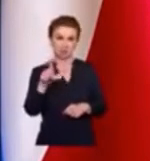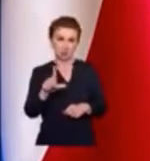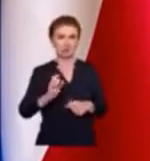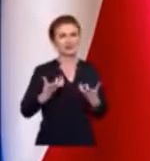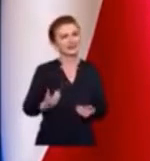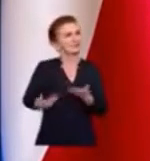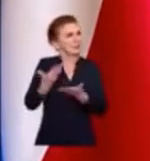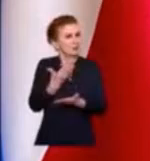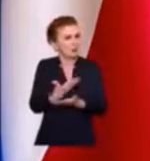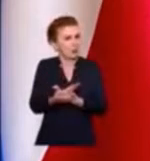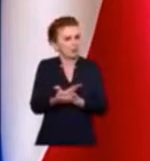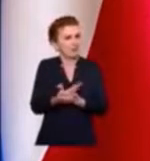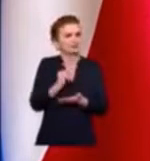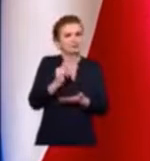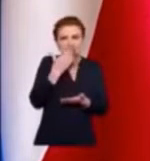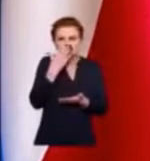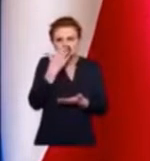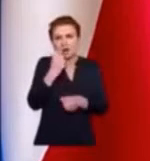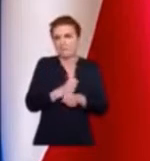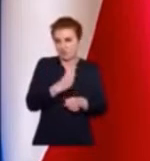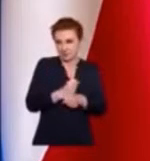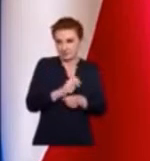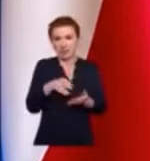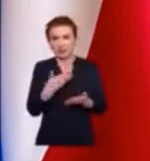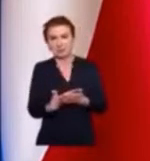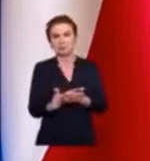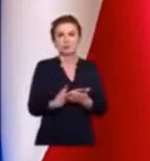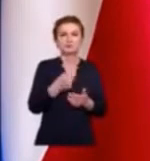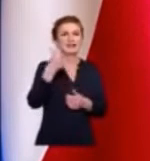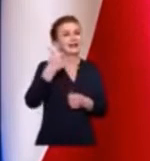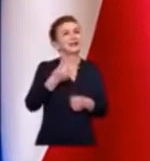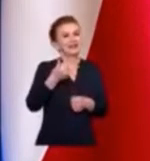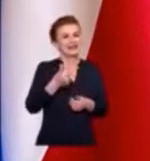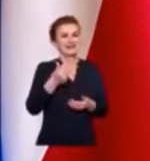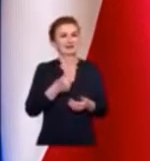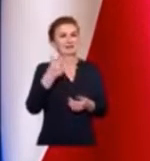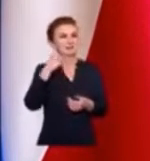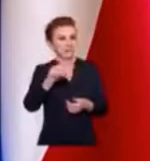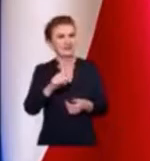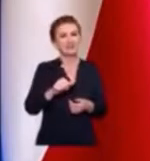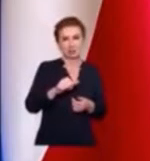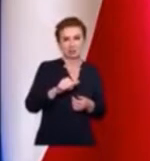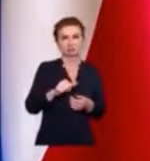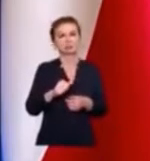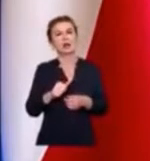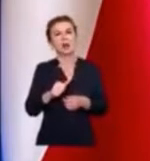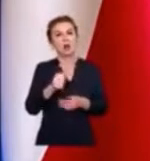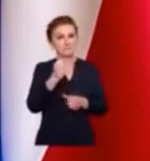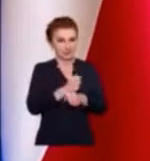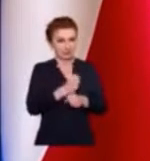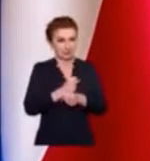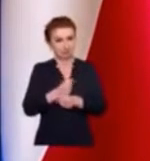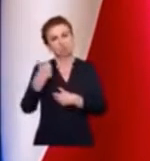pracy, który by polegał na tygodniu pracy i tygodniu odpoczynku w domu. Na to przeznaczyliśmy, na sam